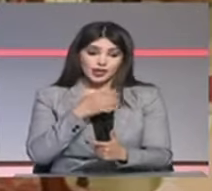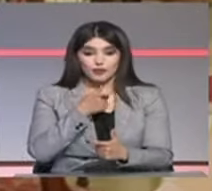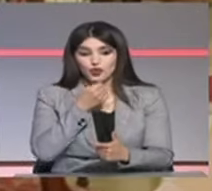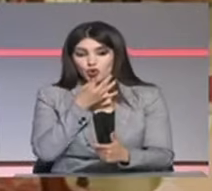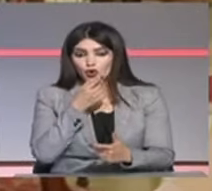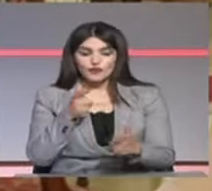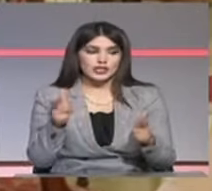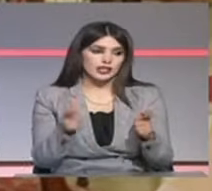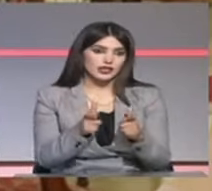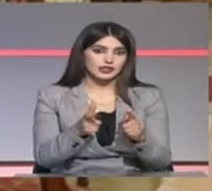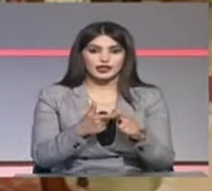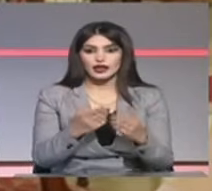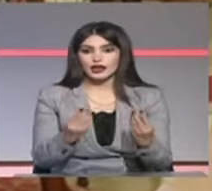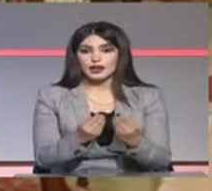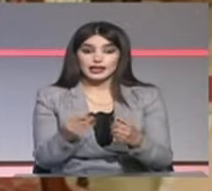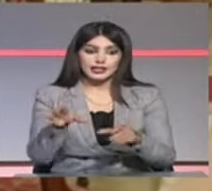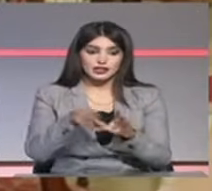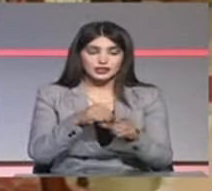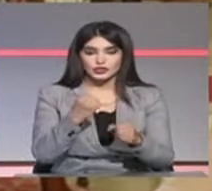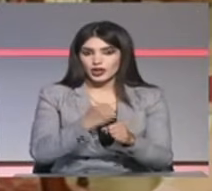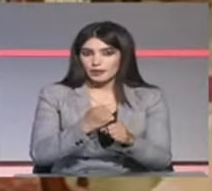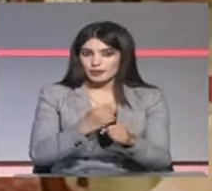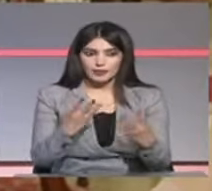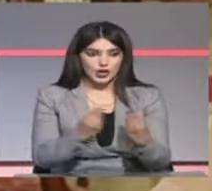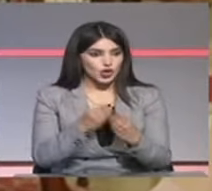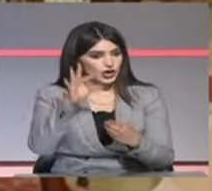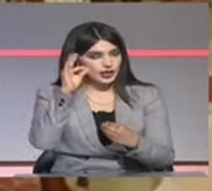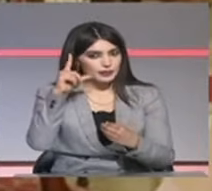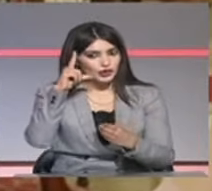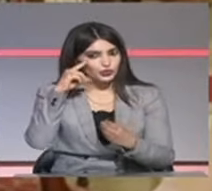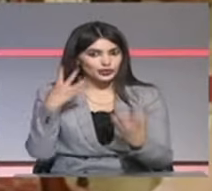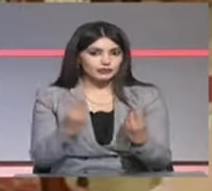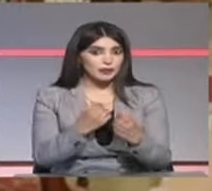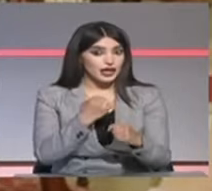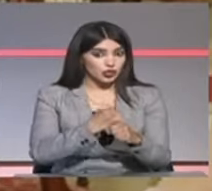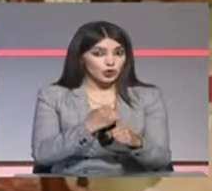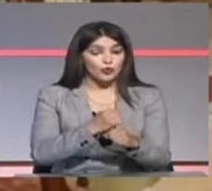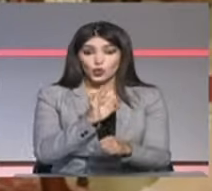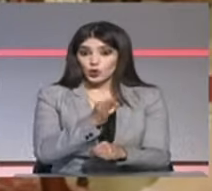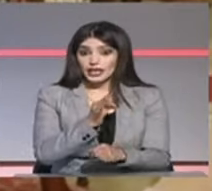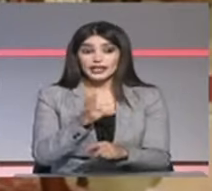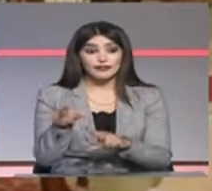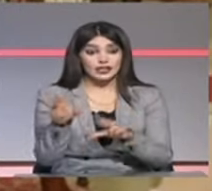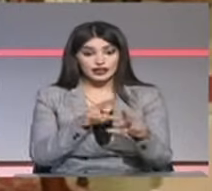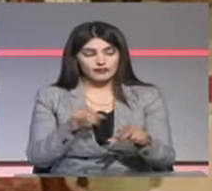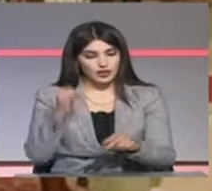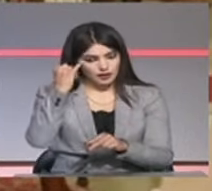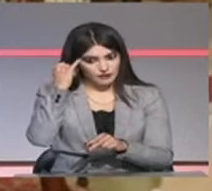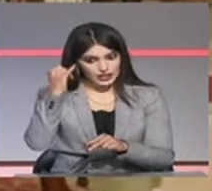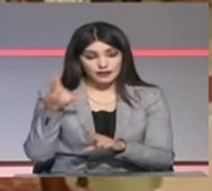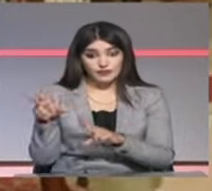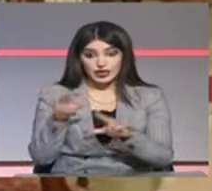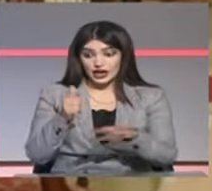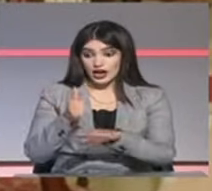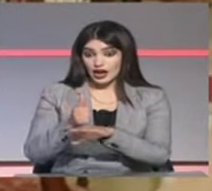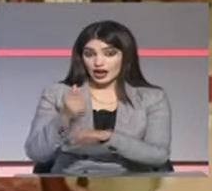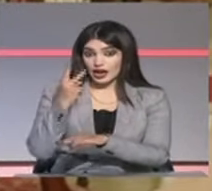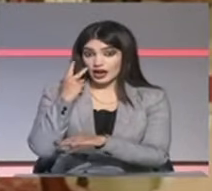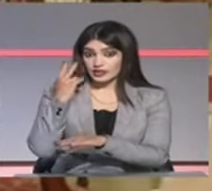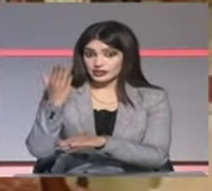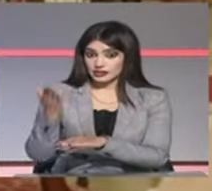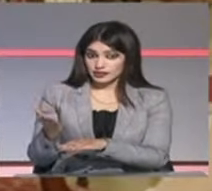اندماج في عام واحد اه طبعا اه نشيد موقف فخامه الرئيس اه